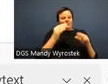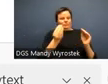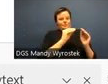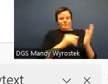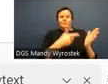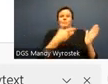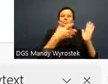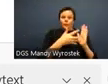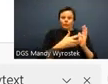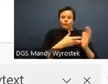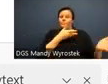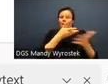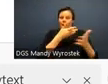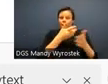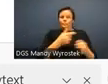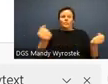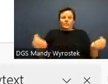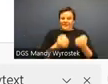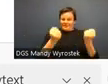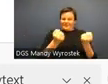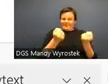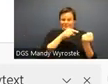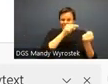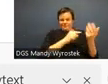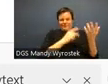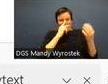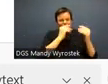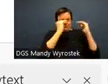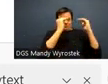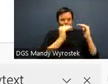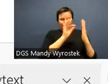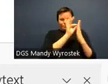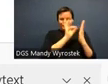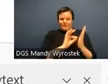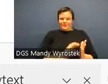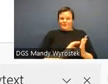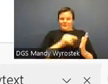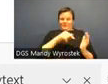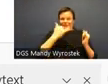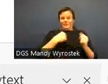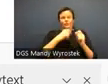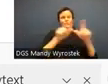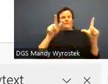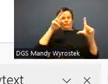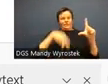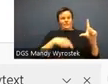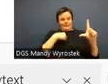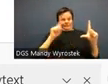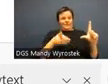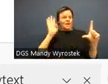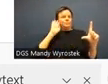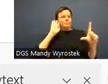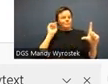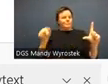Unterpunkte. Und wenn wir jetzt den Screenreader hören über diese Smart Art, dann werden wir sehen, dass der Screenreader